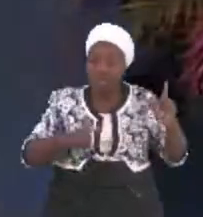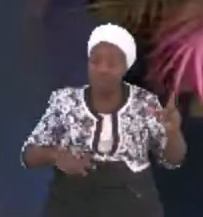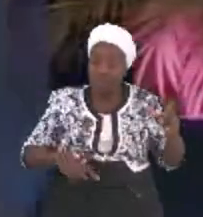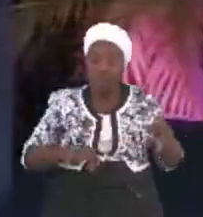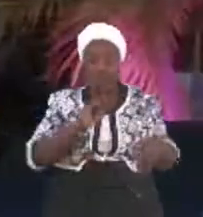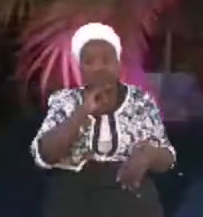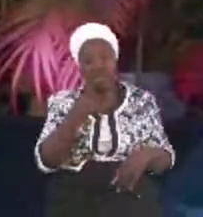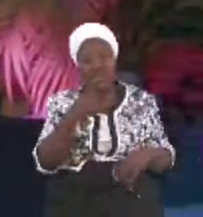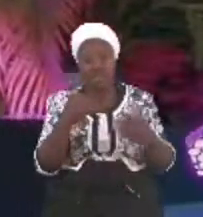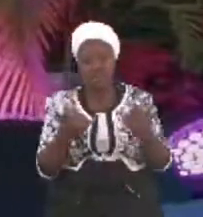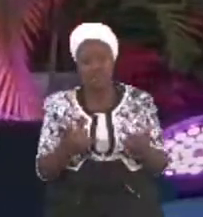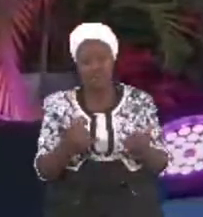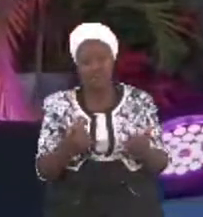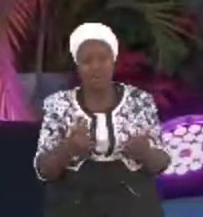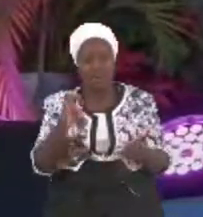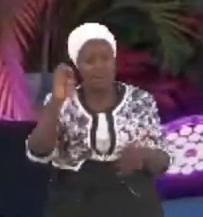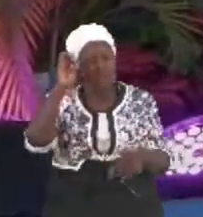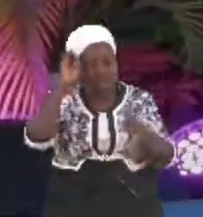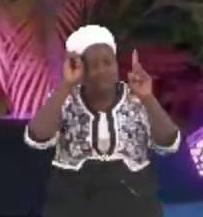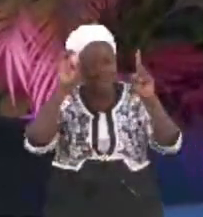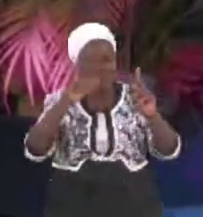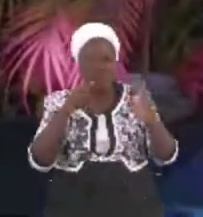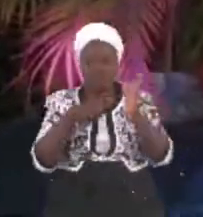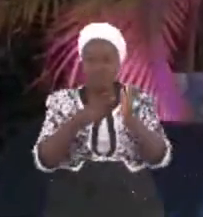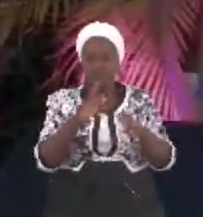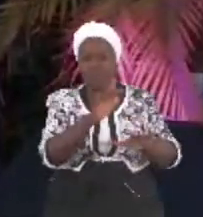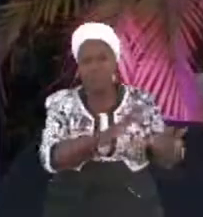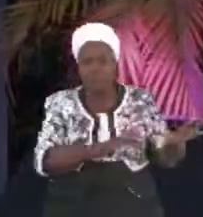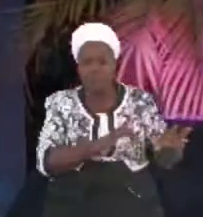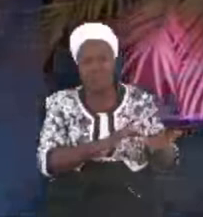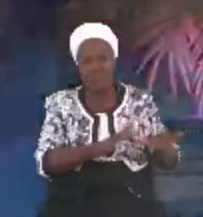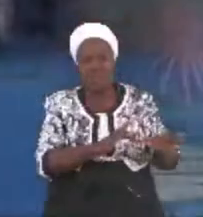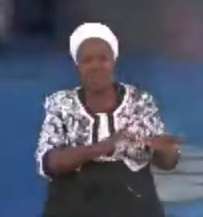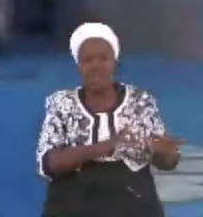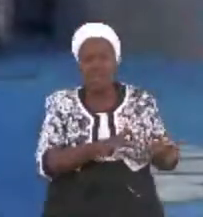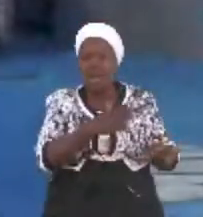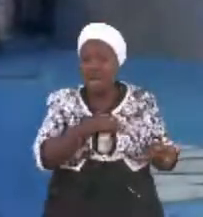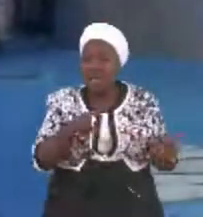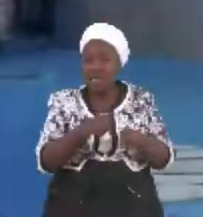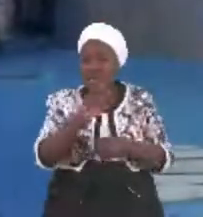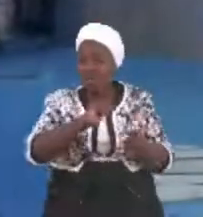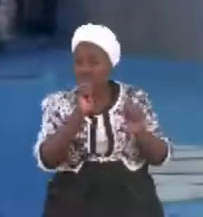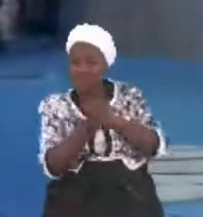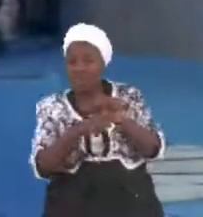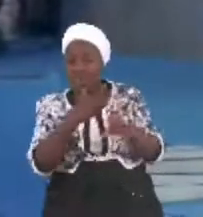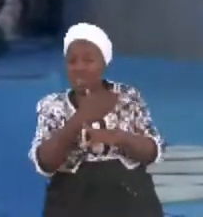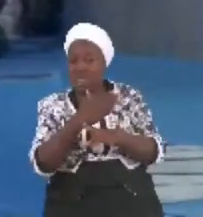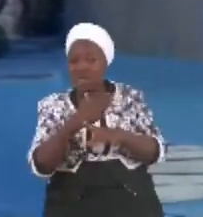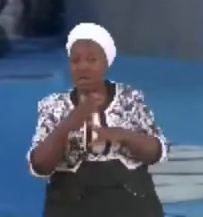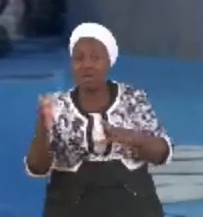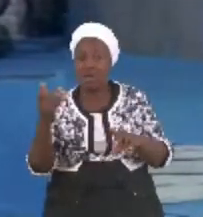Dieu dit maintenant qu'il va te manifester sa miséricorde. Il aura compassion de toi. Et comme tu te détournes de tes